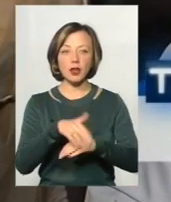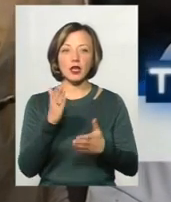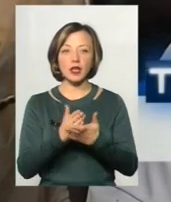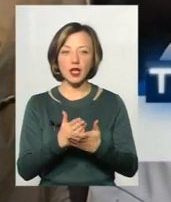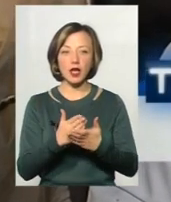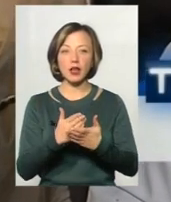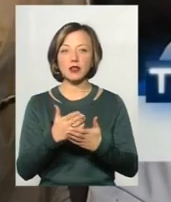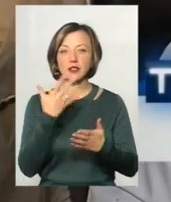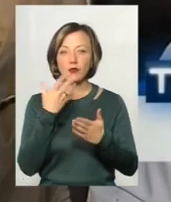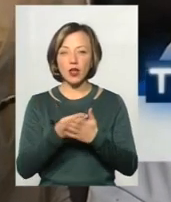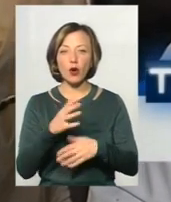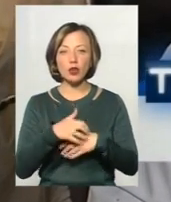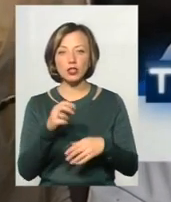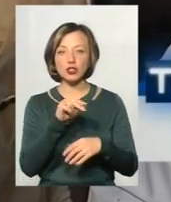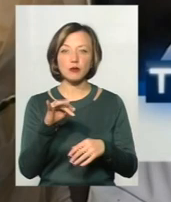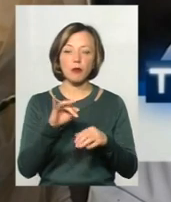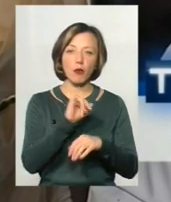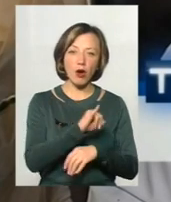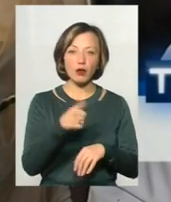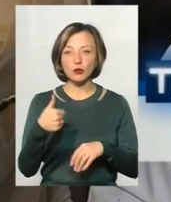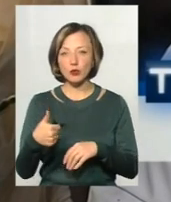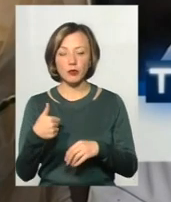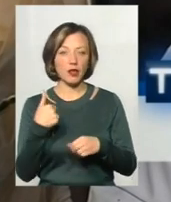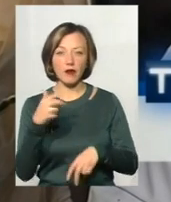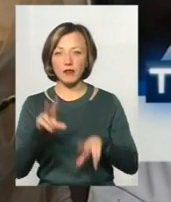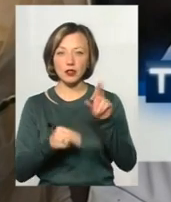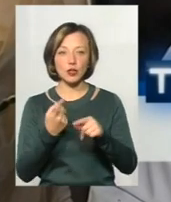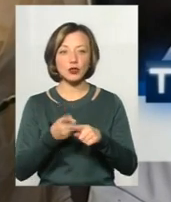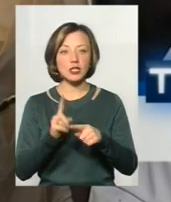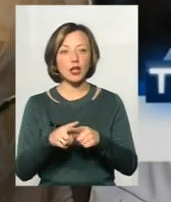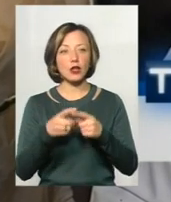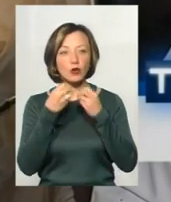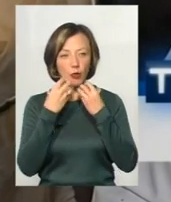дворові. Чи це погано, чи це добре, я вважаю, що це добре.